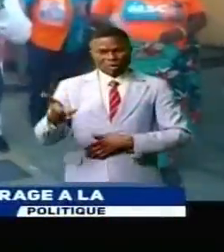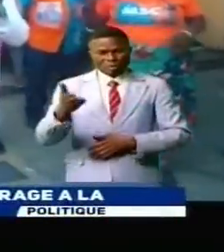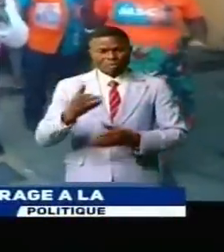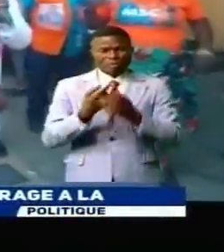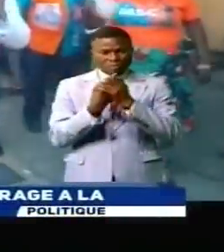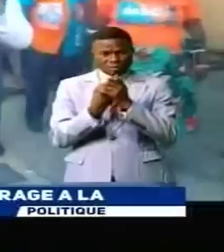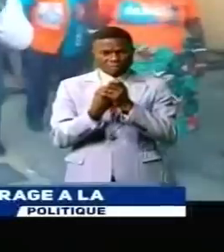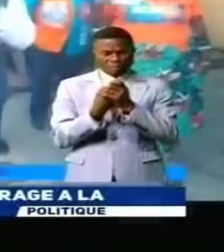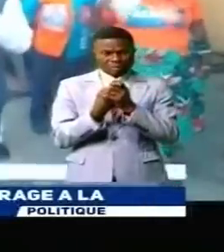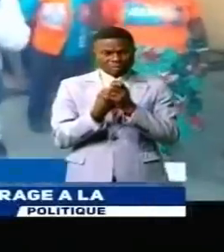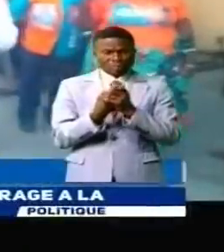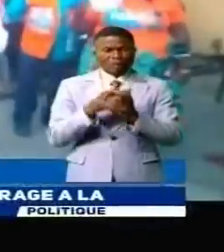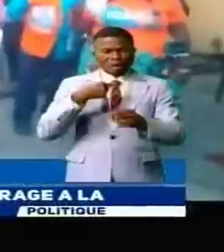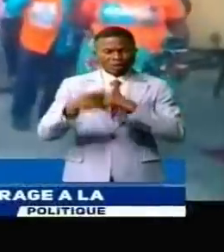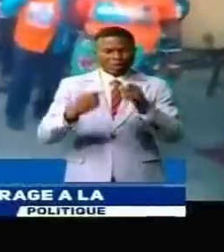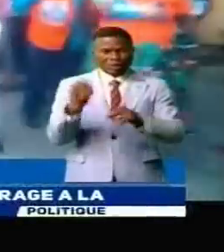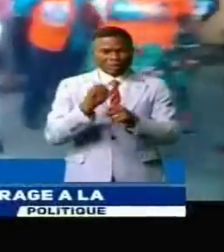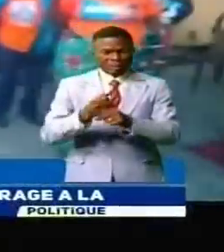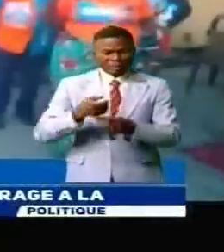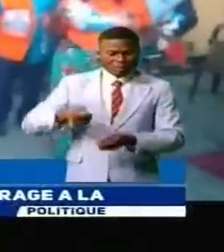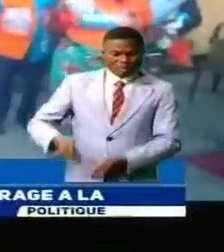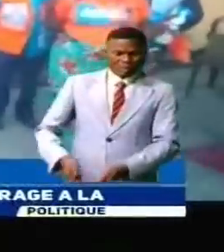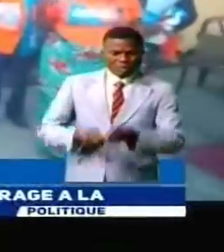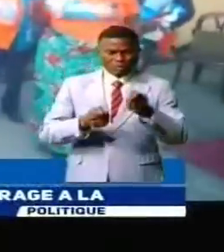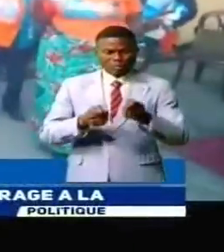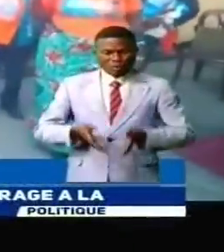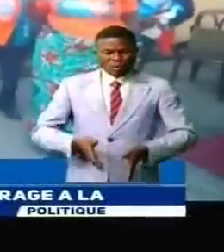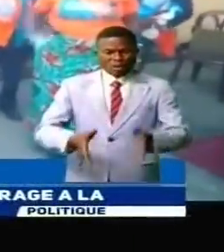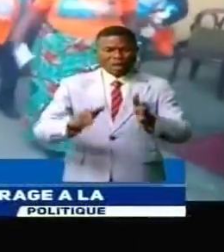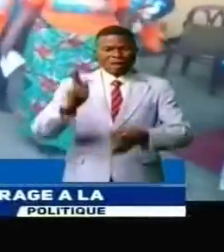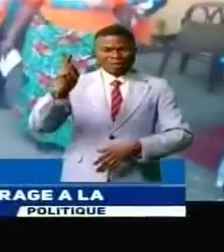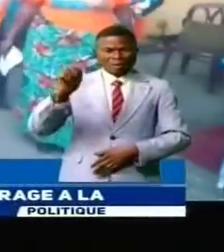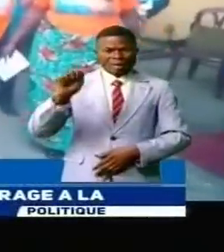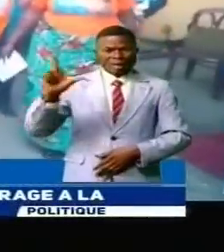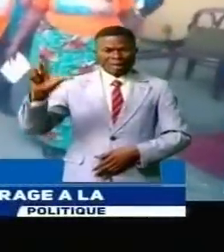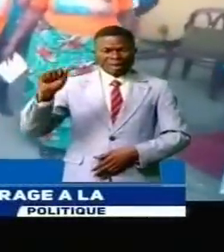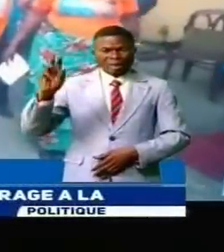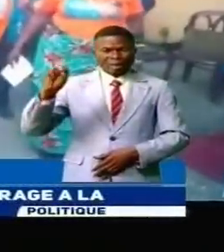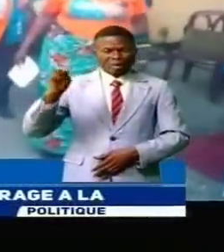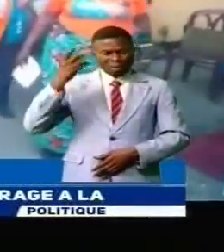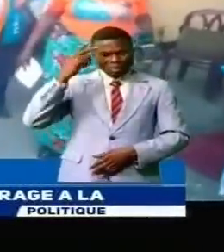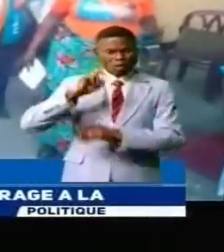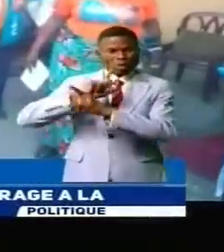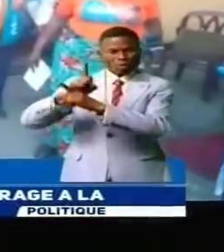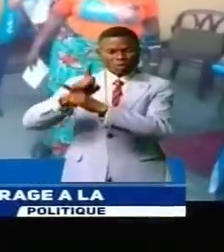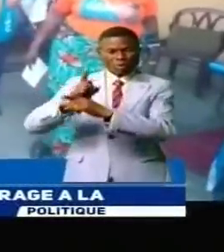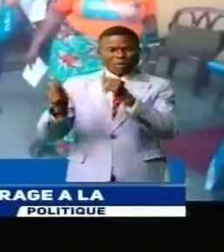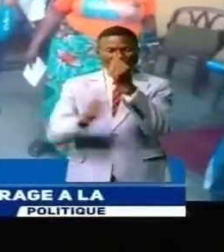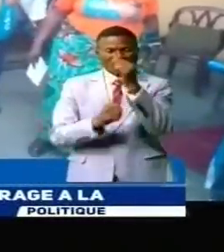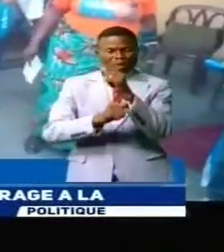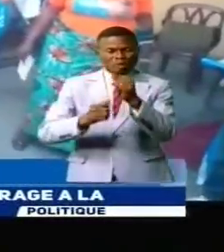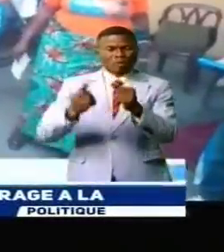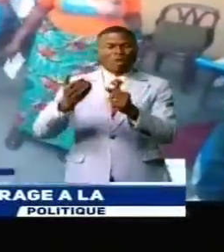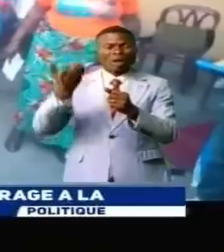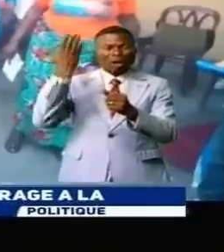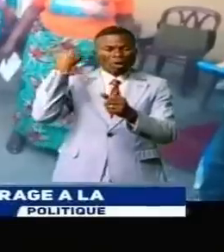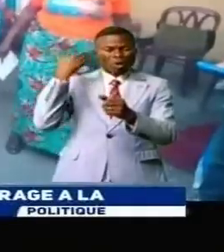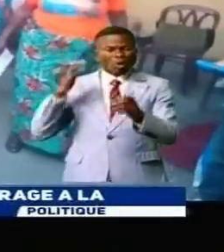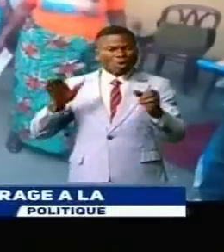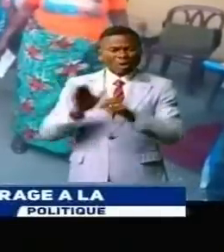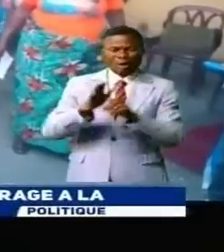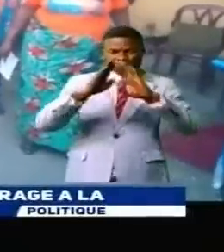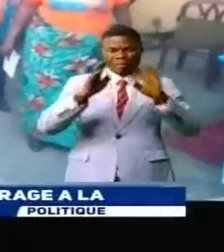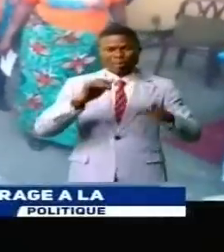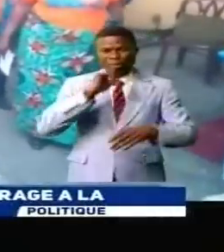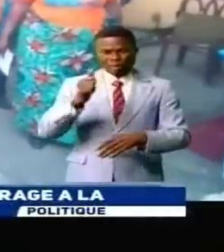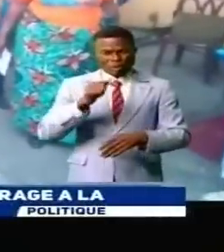Bientôt, je vais initier des travaux d'écurage sur la rivière Kalamu pour épargner la population des éventuelles inondations. Il va